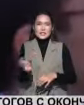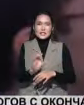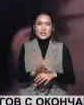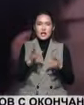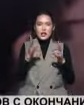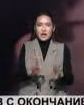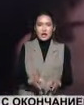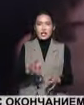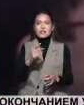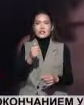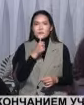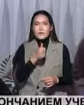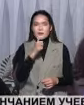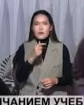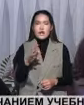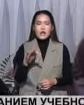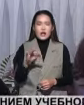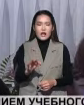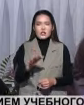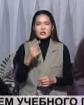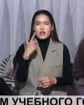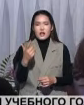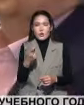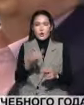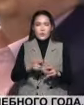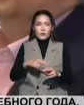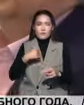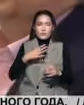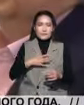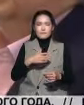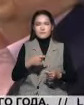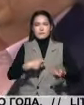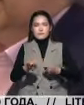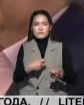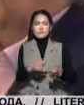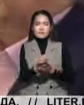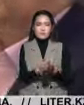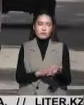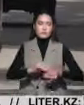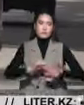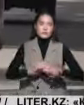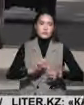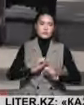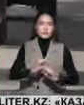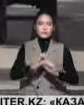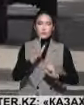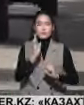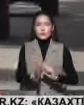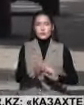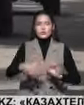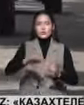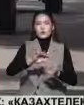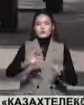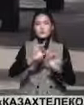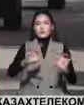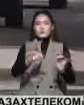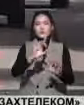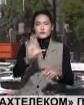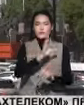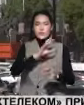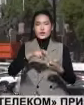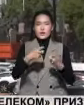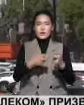ядерного оружия. Поэтому мы будем продолжать нашу борьбу за мир, свободный от ядерных арсеналов. Затронул глава государства и проблему